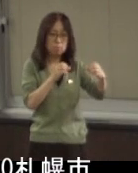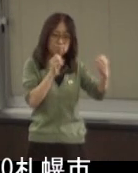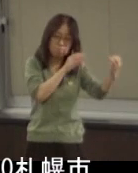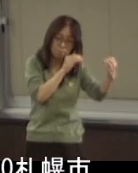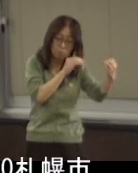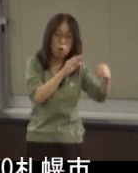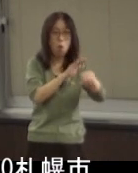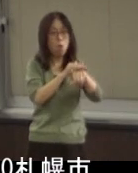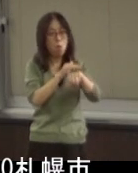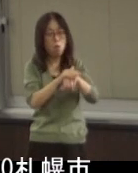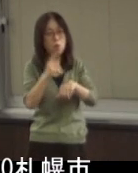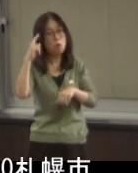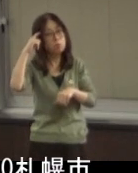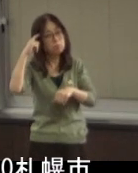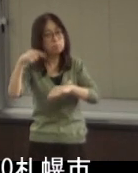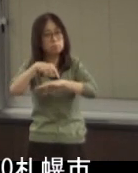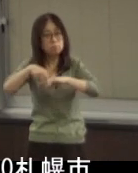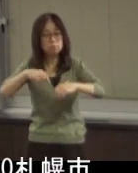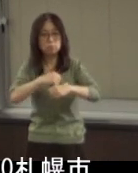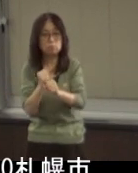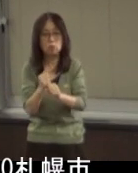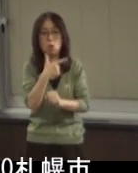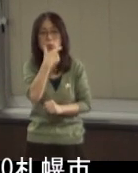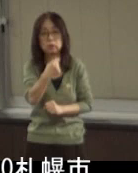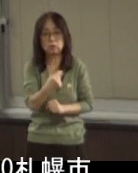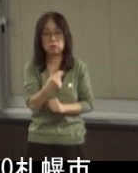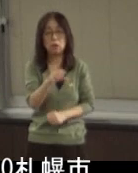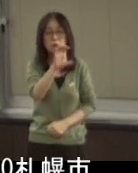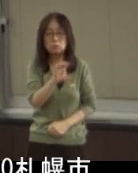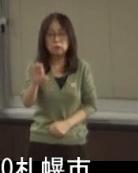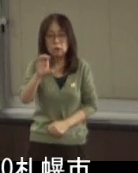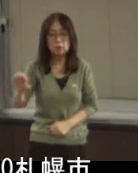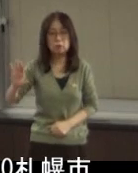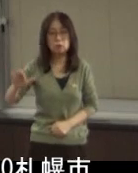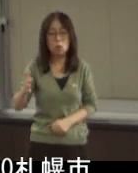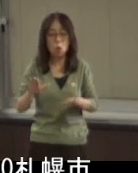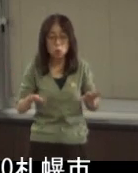います。繰り返しになりますけれども、今年この